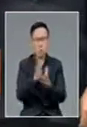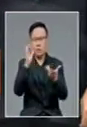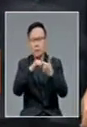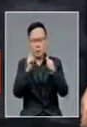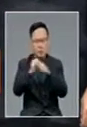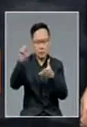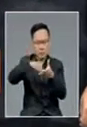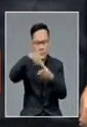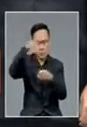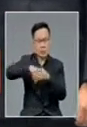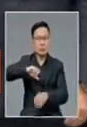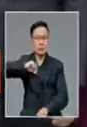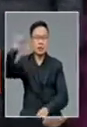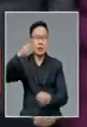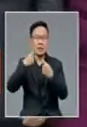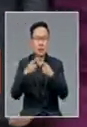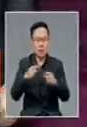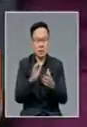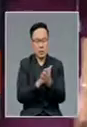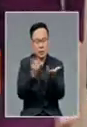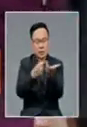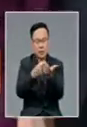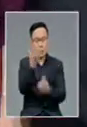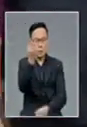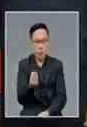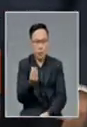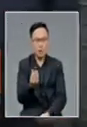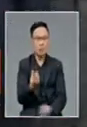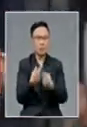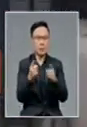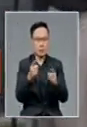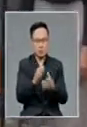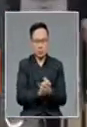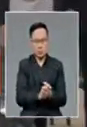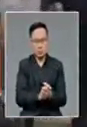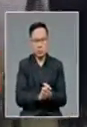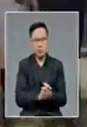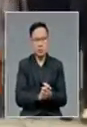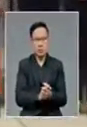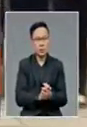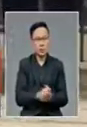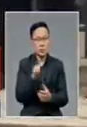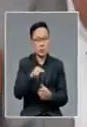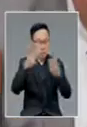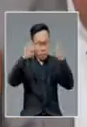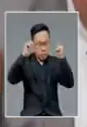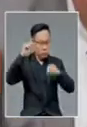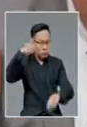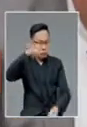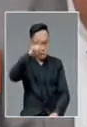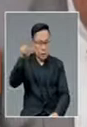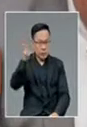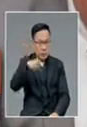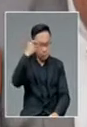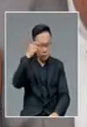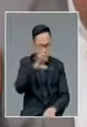นะการเลือกตั้งโดยที่ไม่สามารถครองเสียงข้างมากเมื่อเดือนมิถุนายนปีที่แล้วขณะเดียวกันค่ะนายกรัฐมนตรีอังกฤษก็จะต้องหา